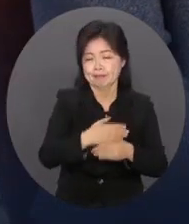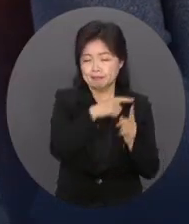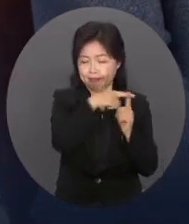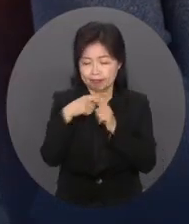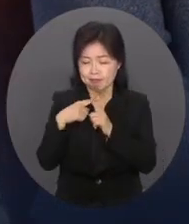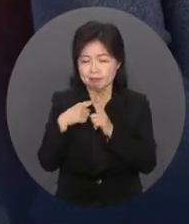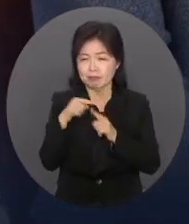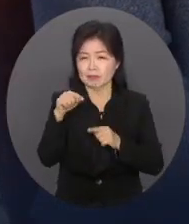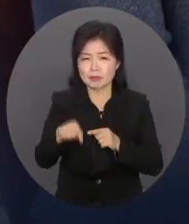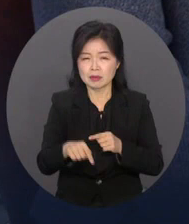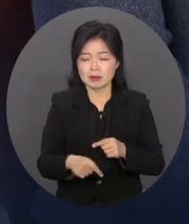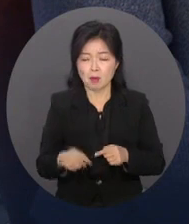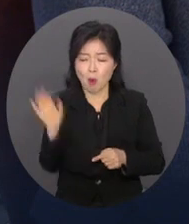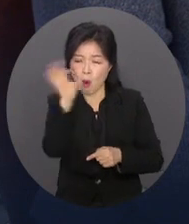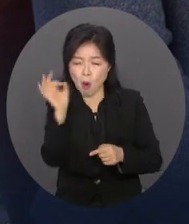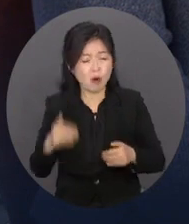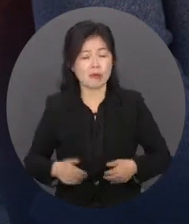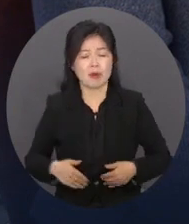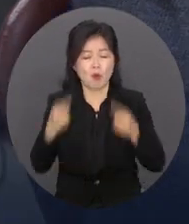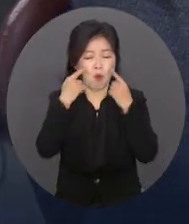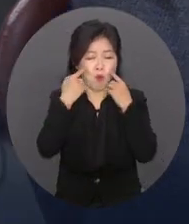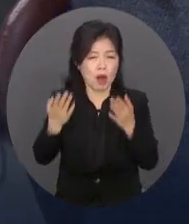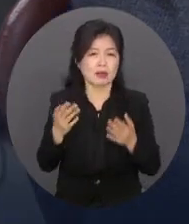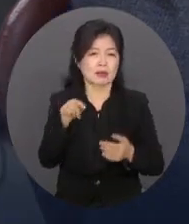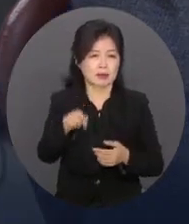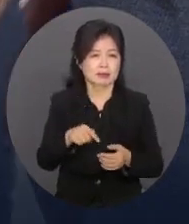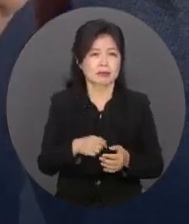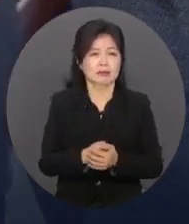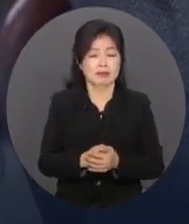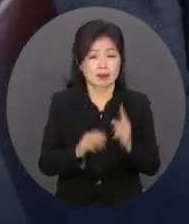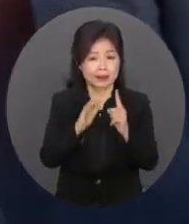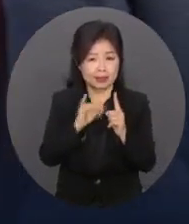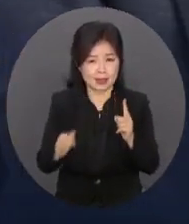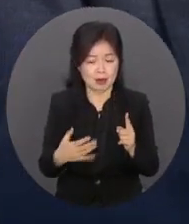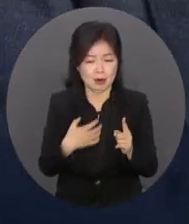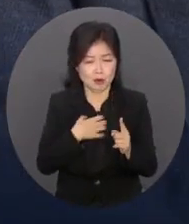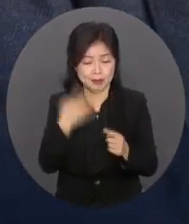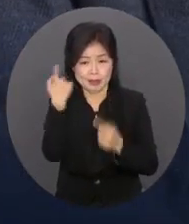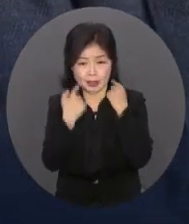용역할 이유가 없는 정도의 명확한 사안입니다 한 사람이라도